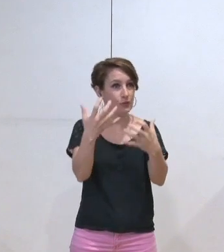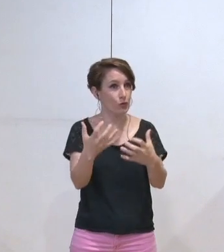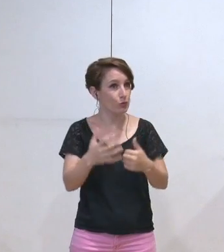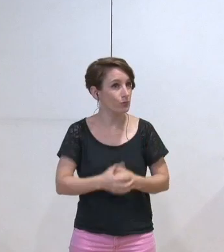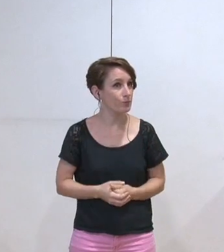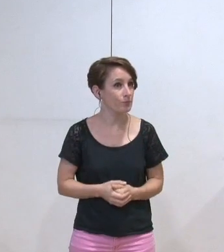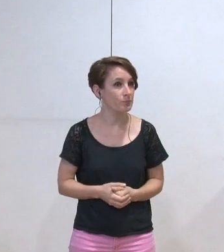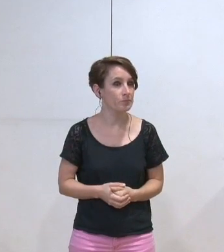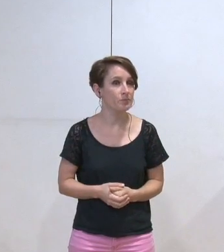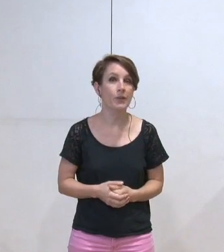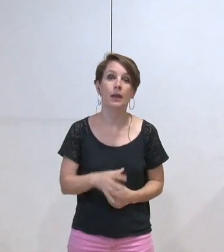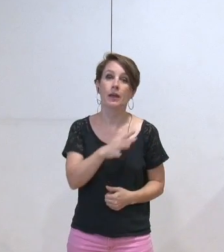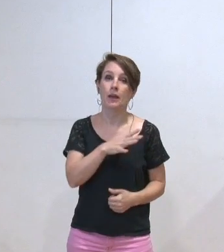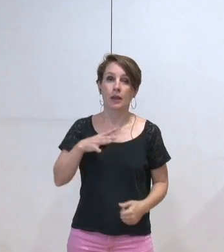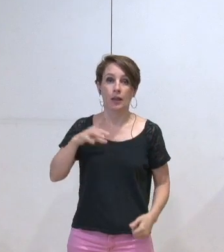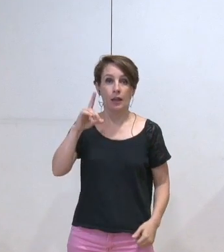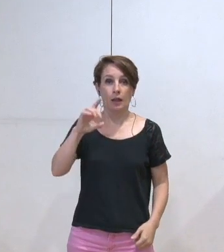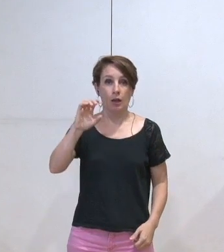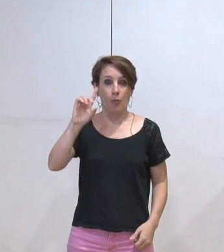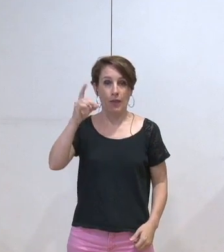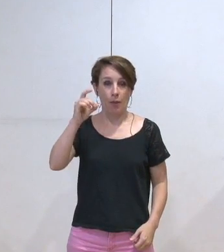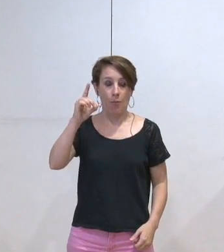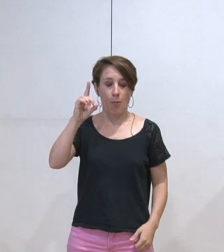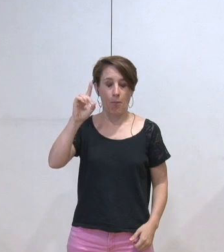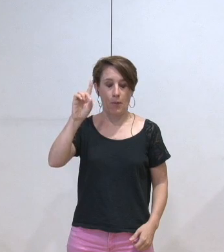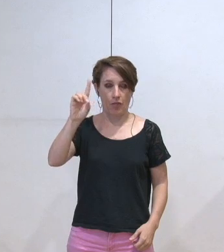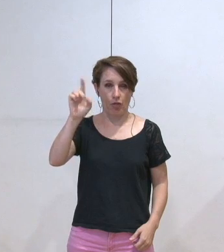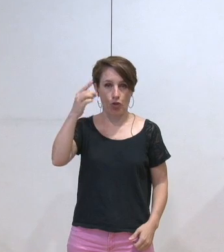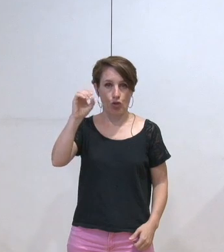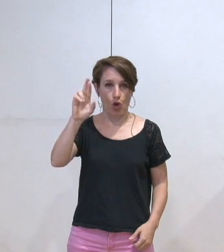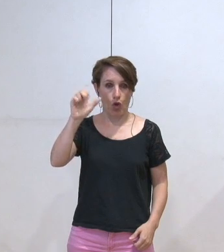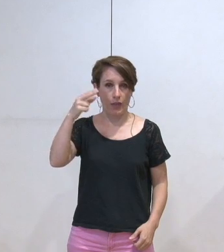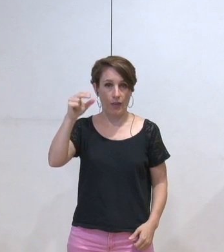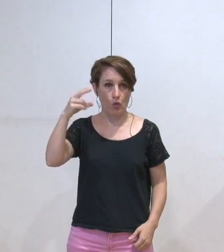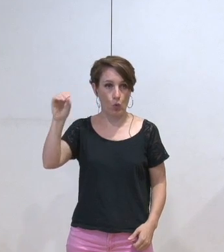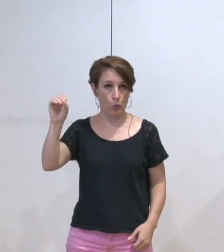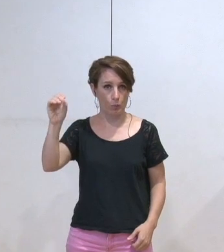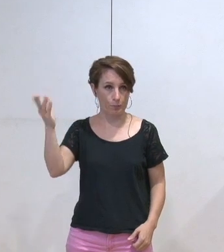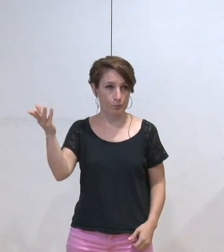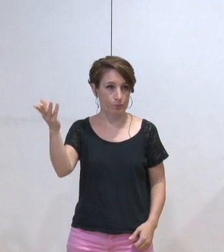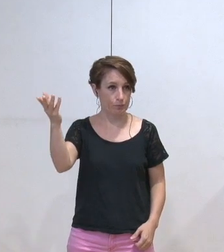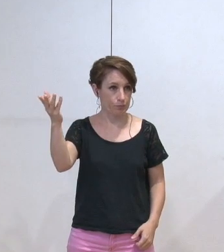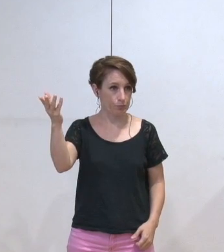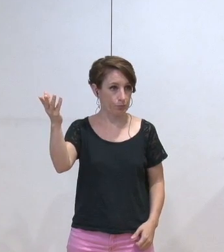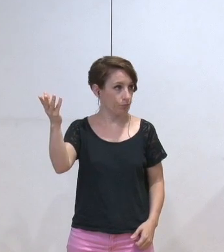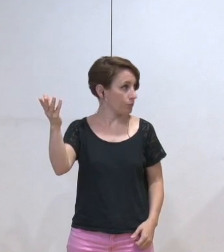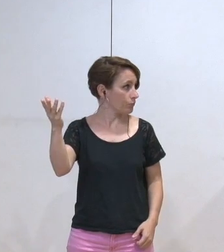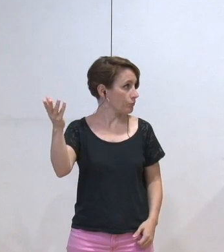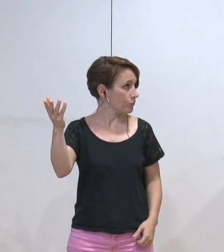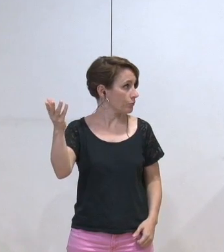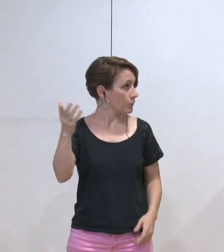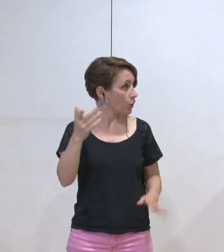parole madame dornano moi non je l' V au début en fa